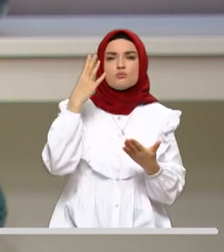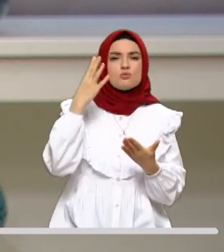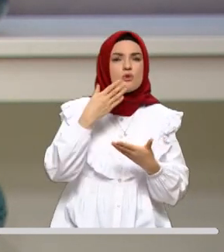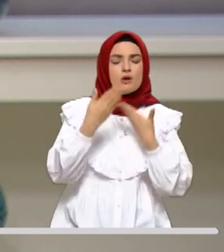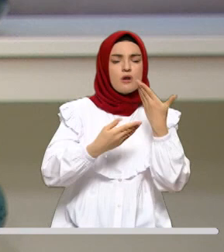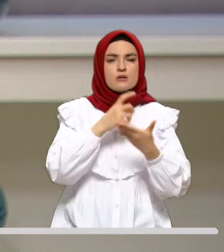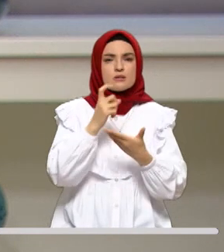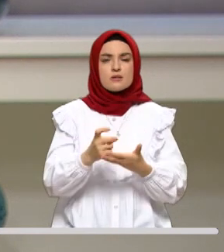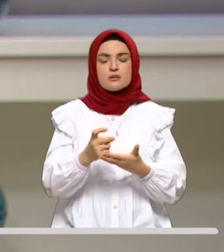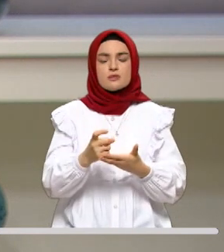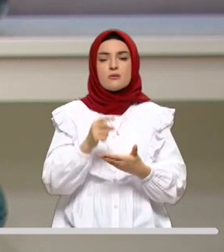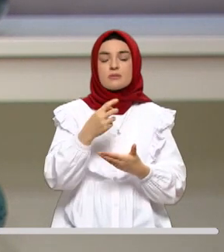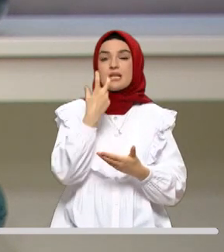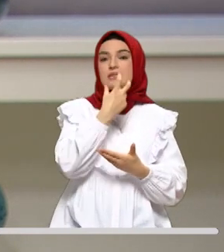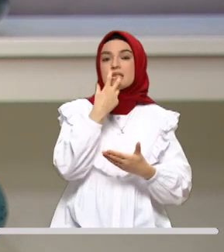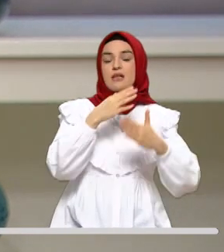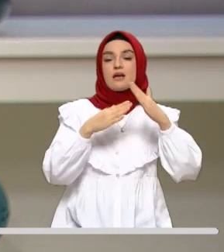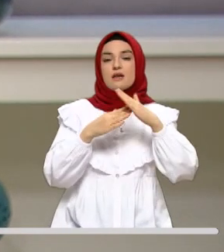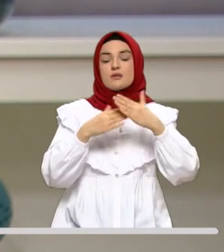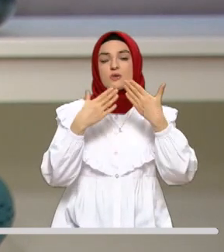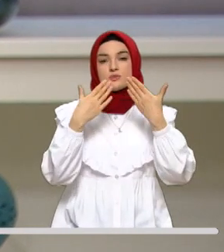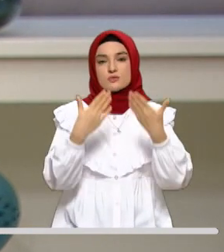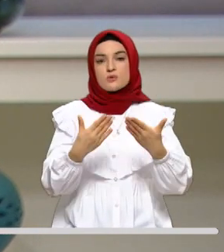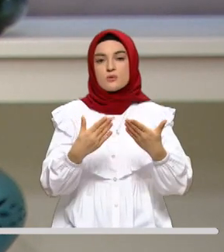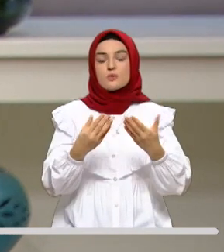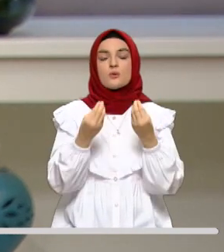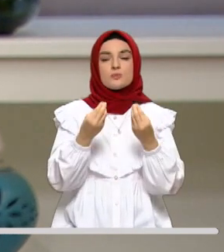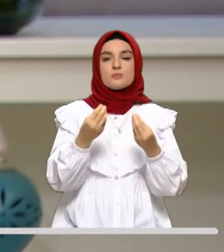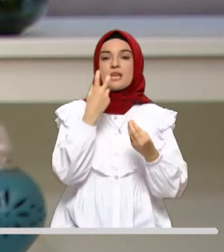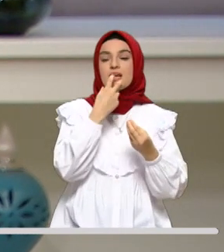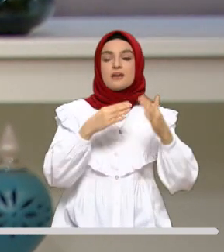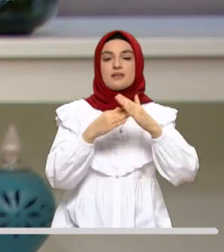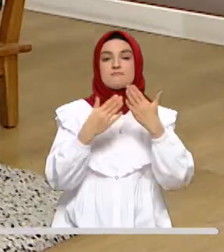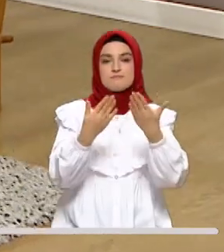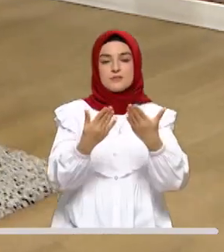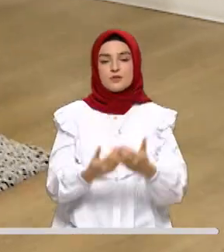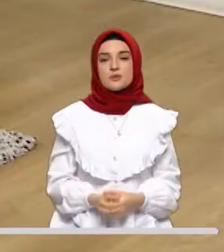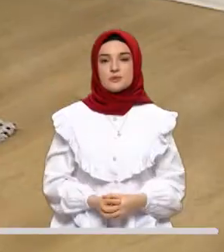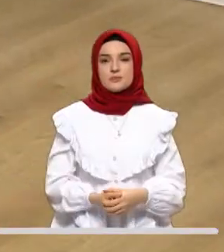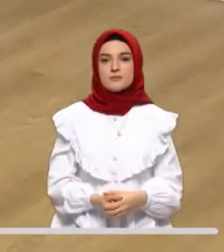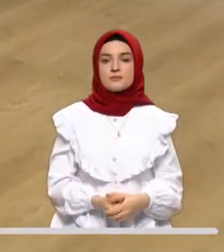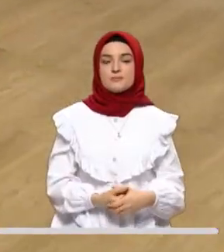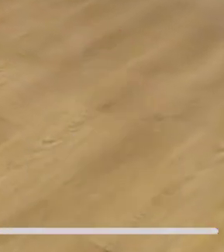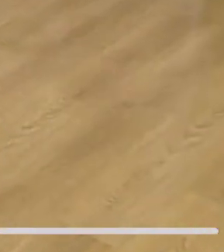hocam ama güzel bir eser arasından İnşallah. Sonra. Evet efendim şimdi güzel bir eser arası veriyoruz.